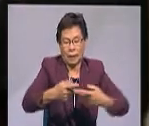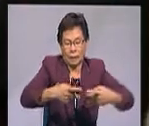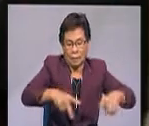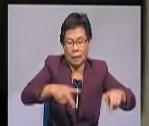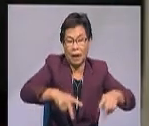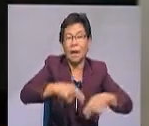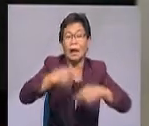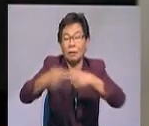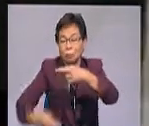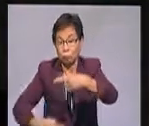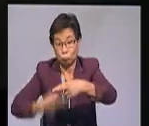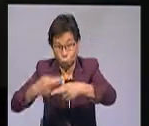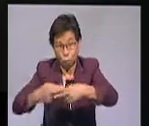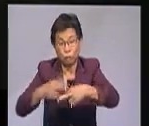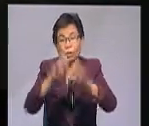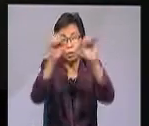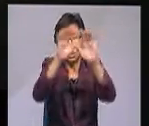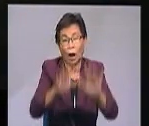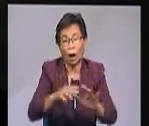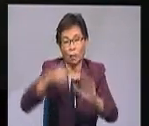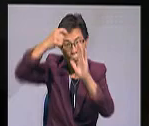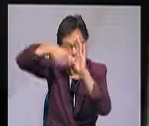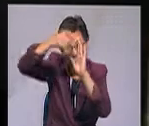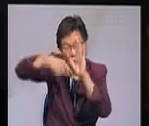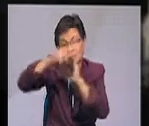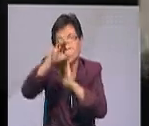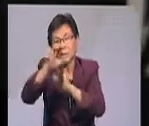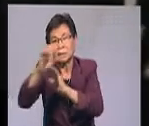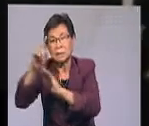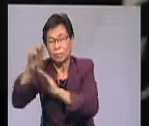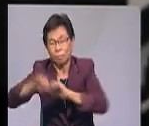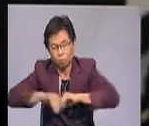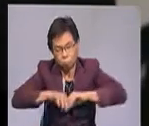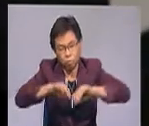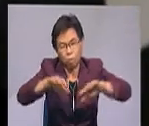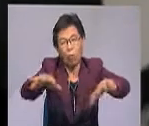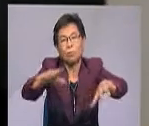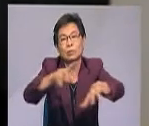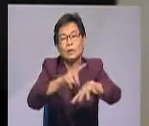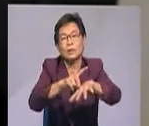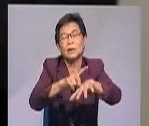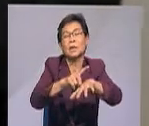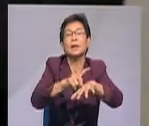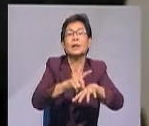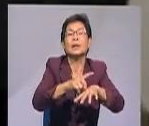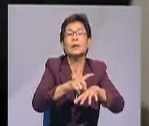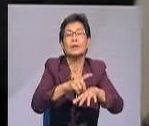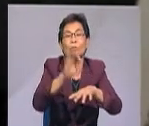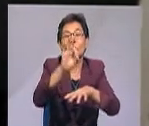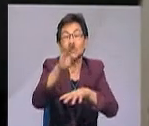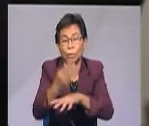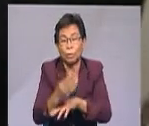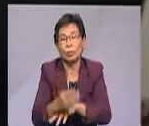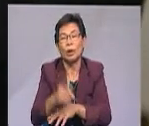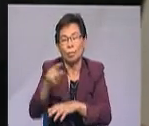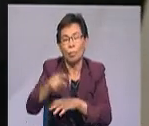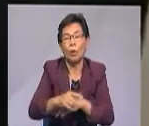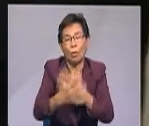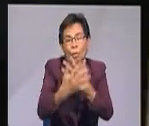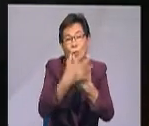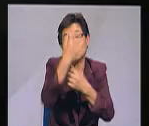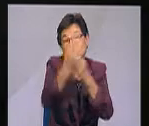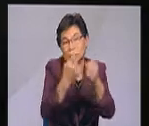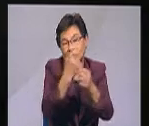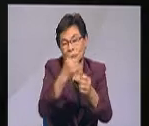u5 sen rhad Shah Alam yang dirakam CCTV itu tular di laman sosial Dr Syed Arif boleh dihukum penjara setahun